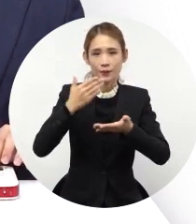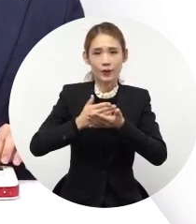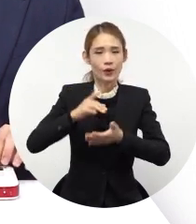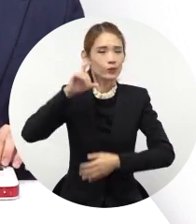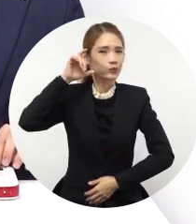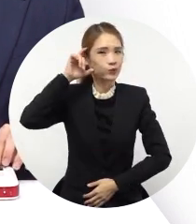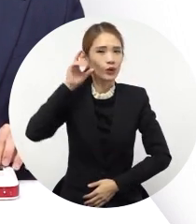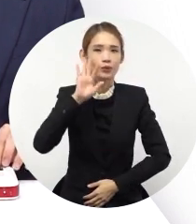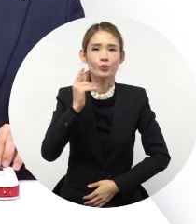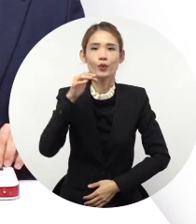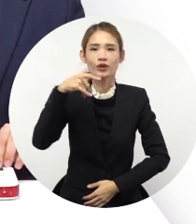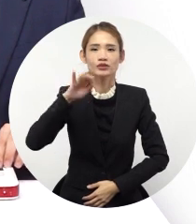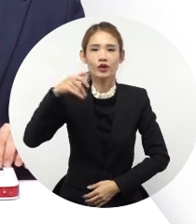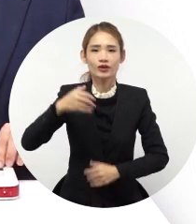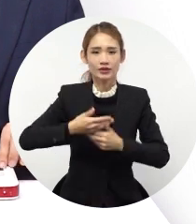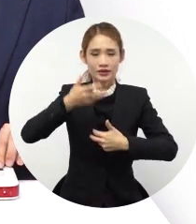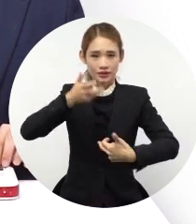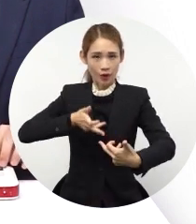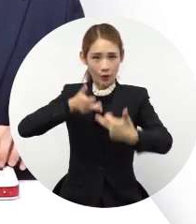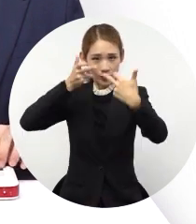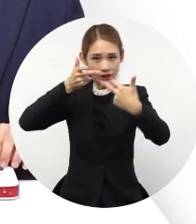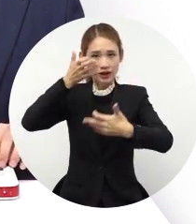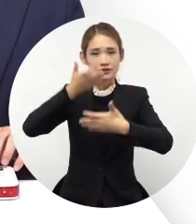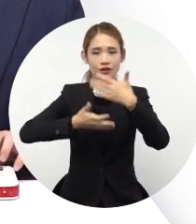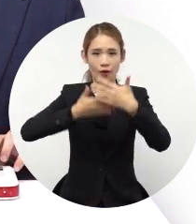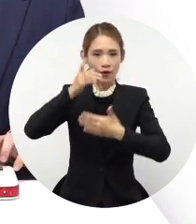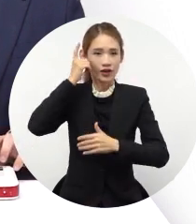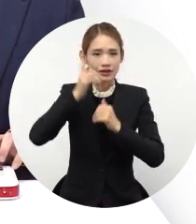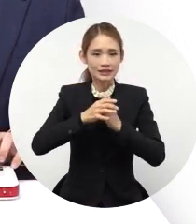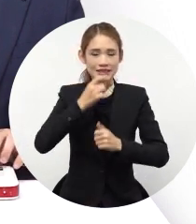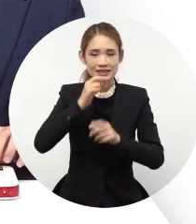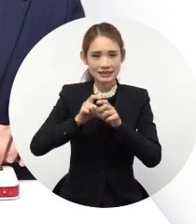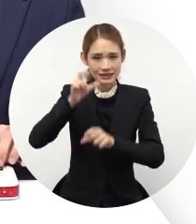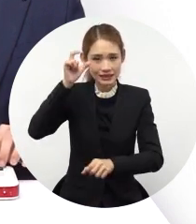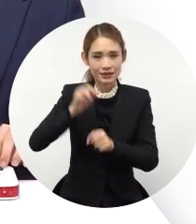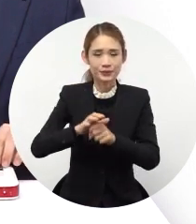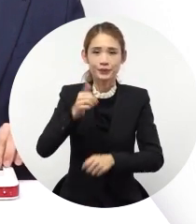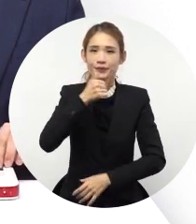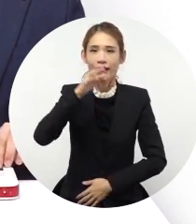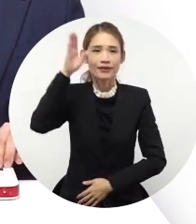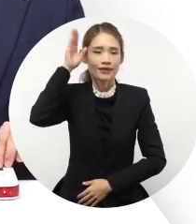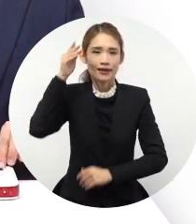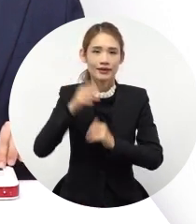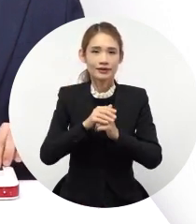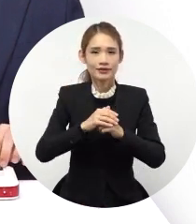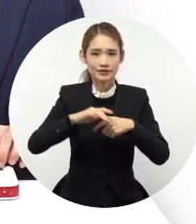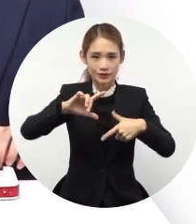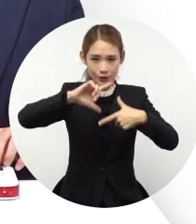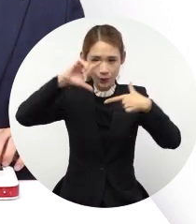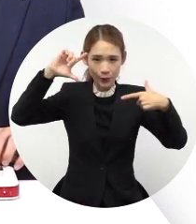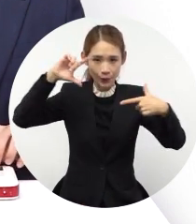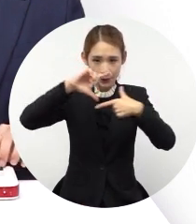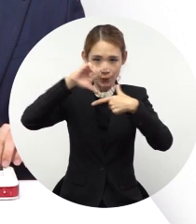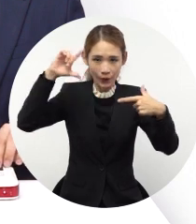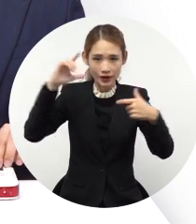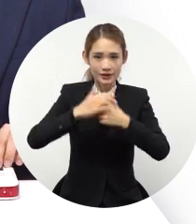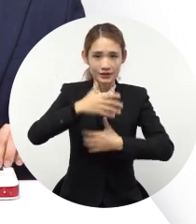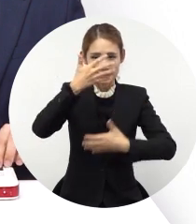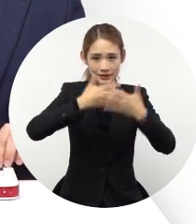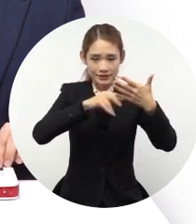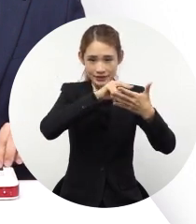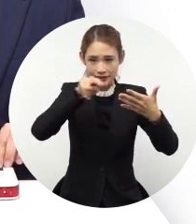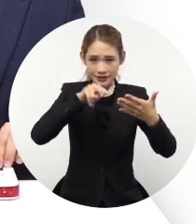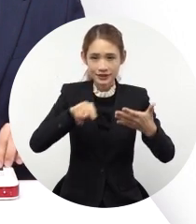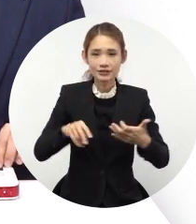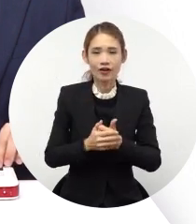외에도 보청기, 영상전화기, 흰지팡이, 안내견, 독서 확대기, 스크린 리더,